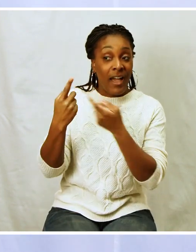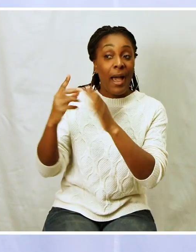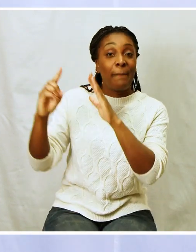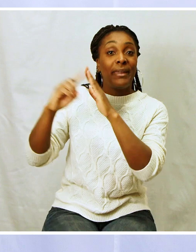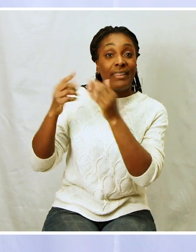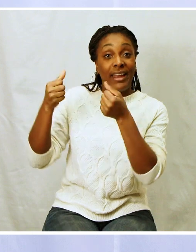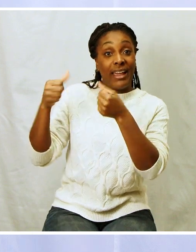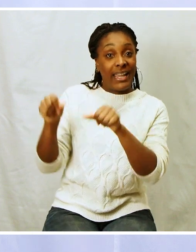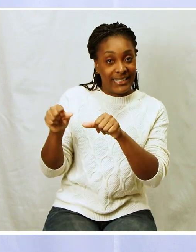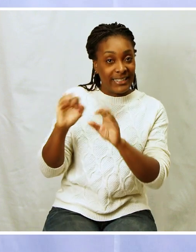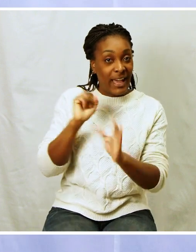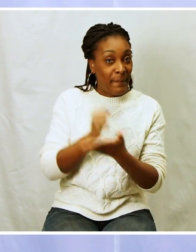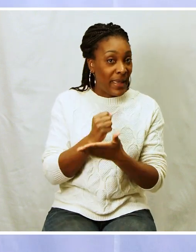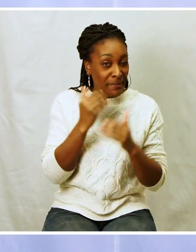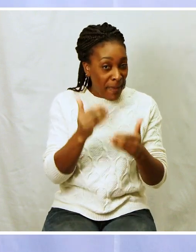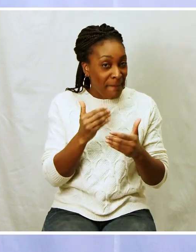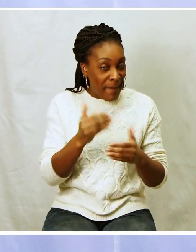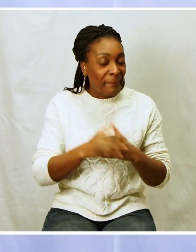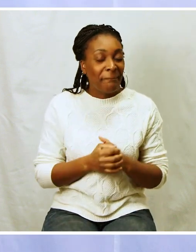demeure-y. Amen.